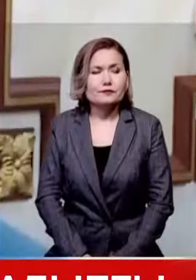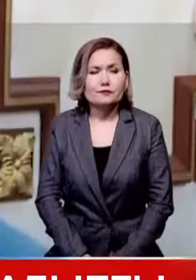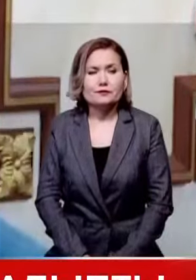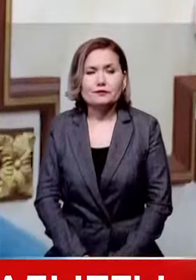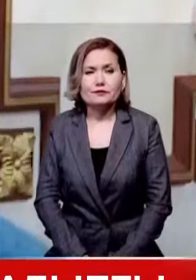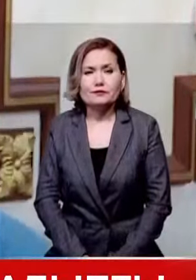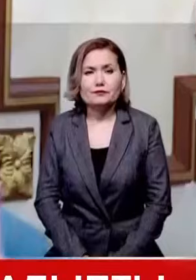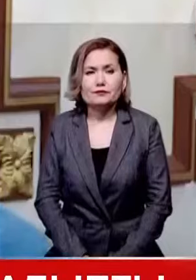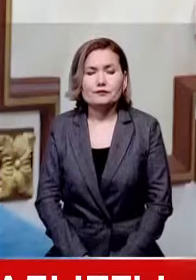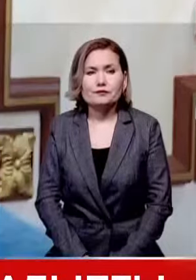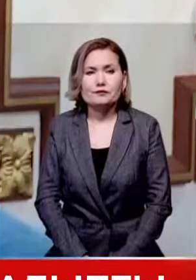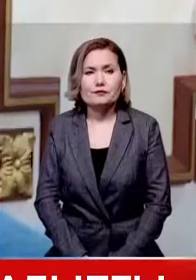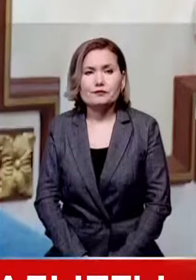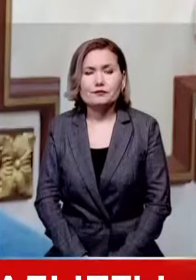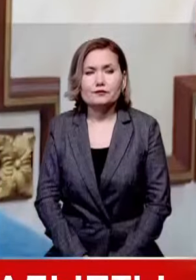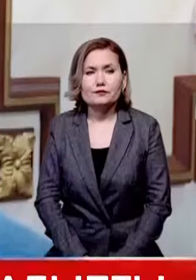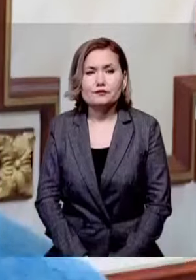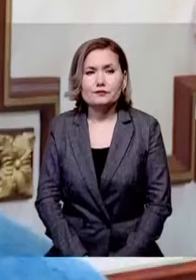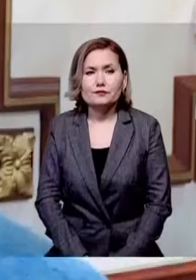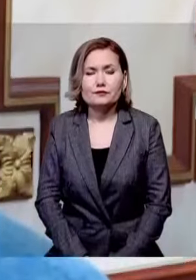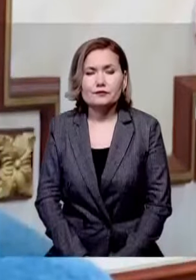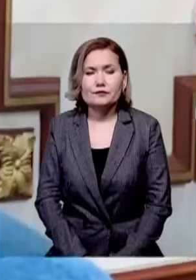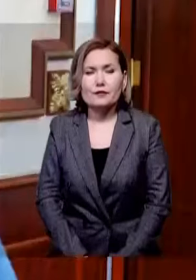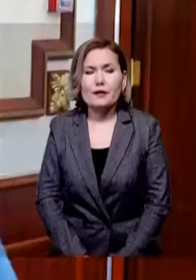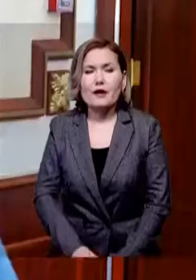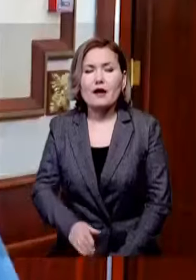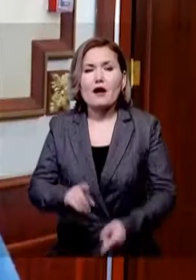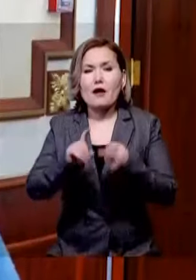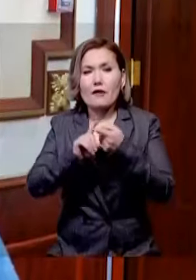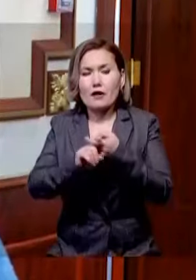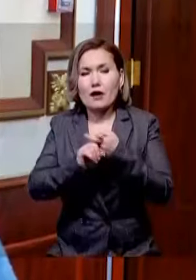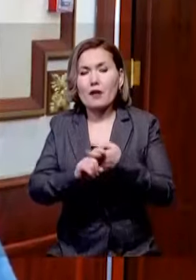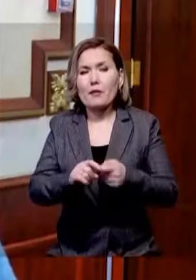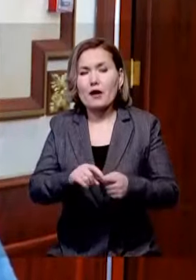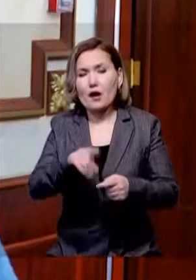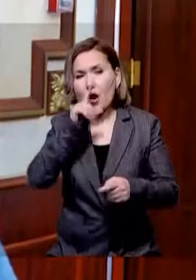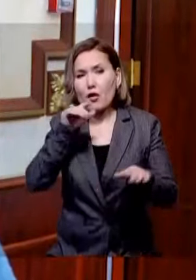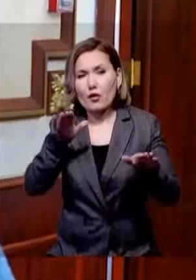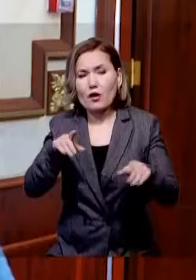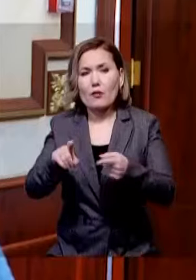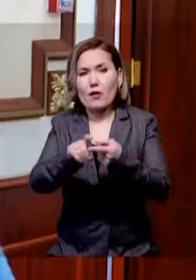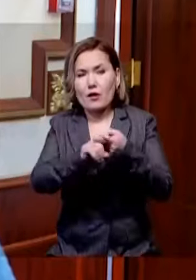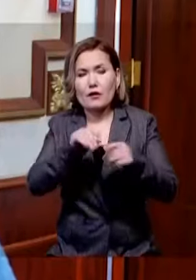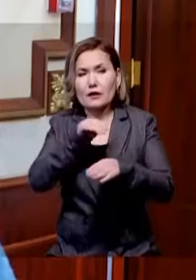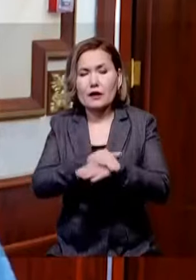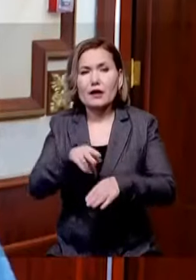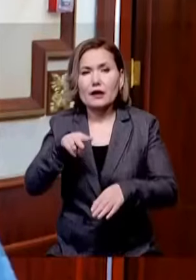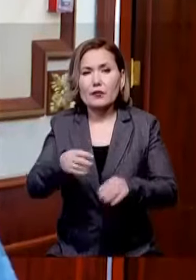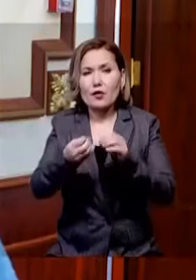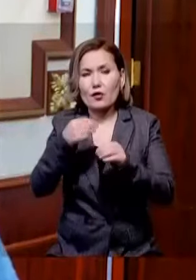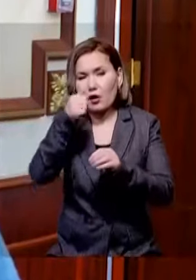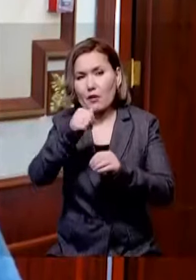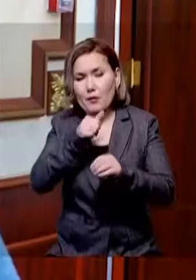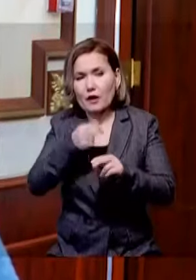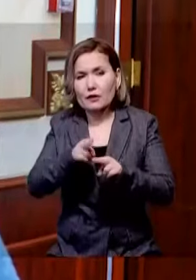Вирус птичьего гриппа, он ориентирован на определенные виды. Вирус әдетте құстардың белгілі бір түрлеріне таралады. 2015 жылы құс